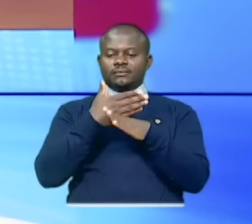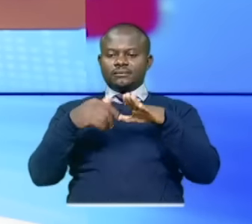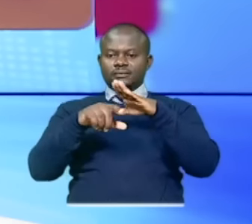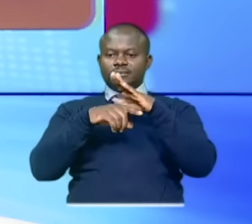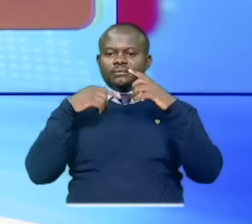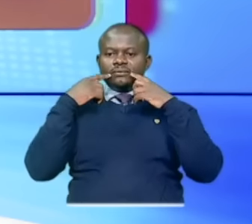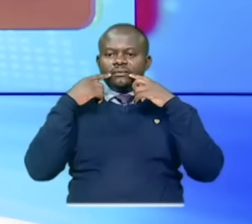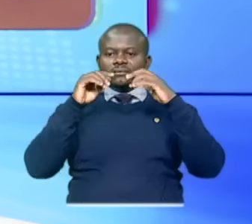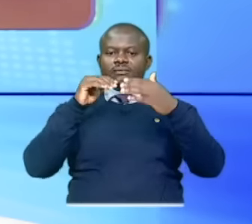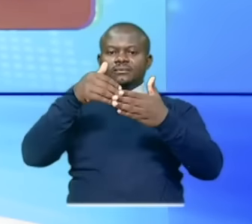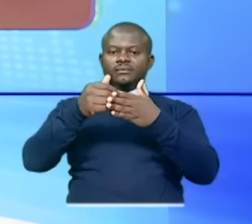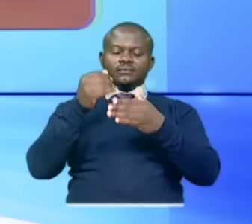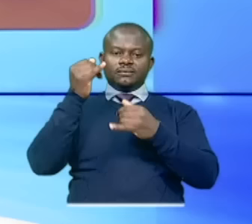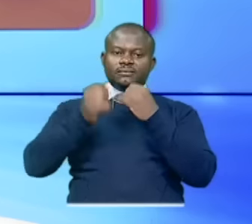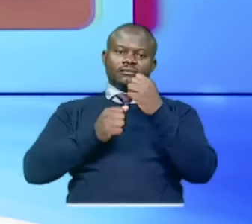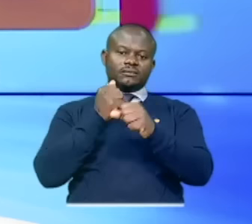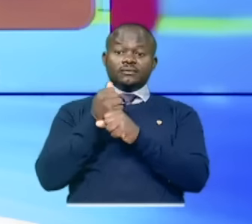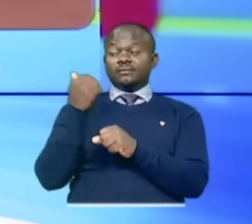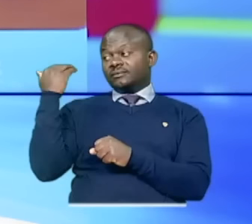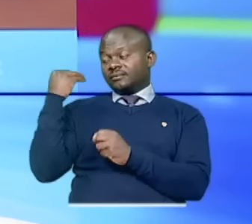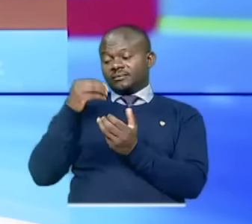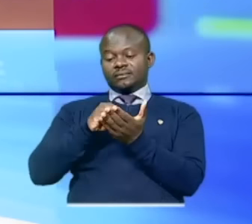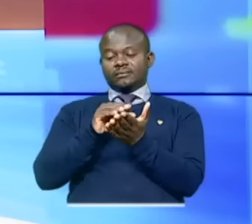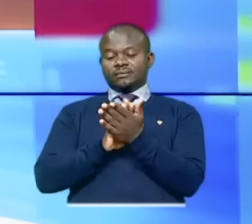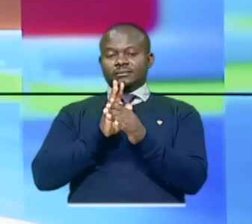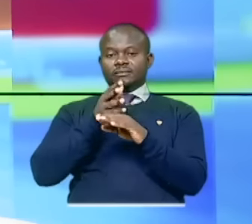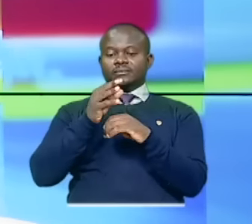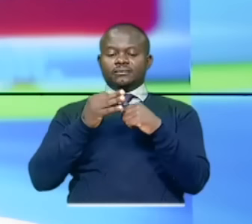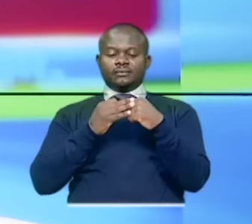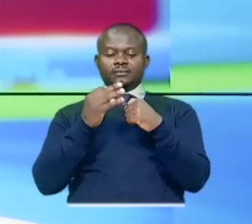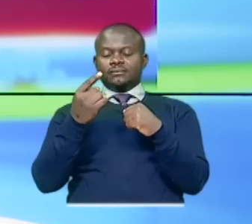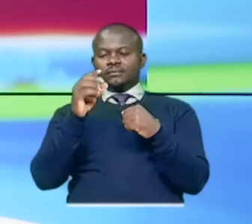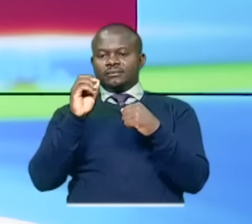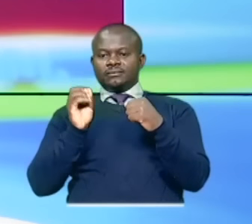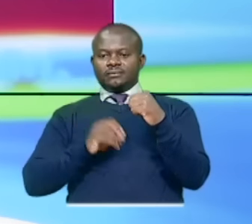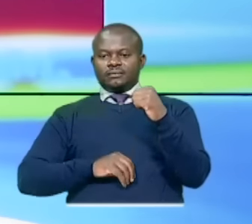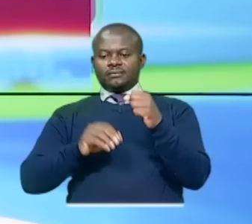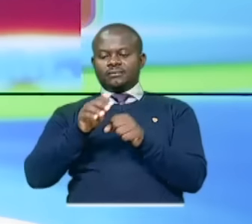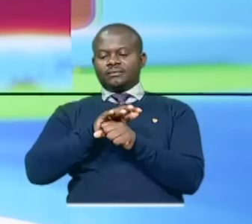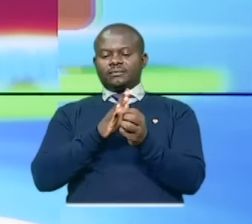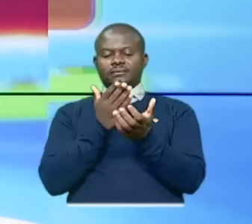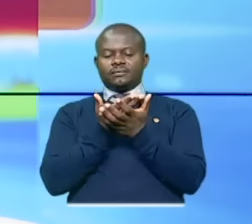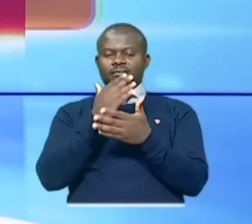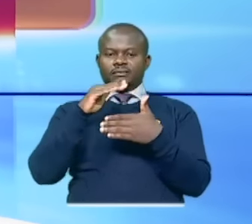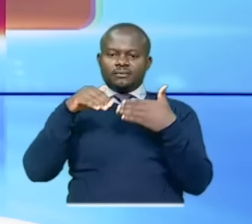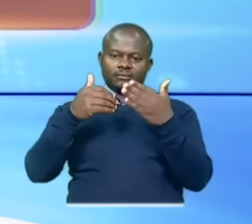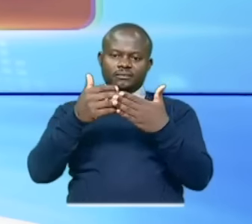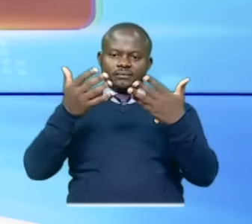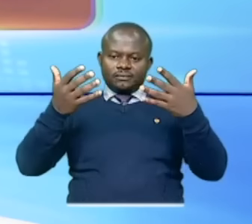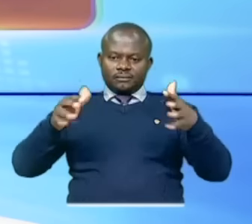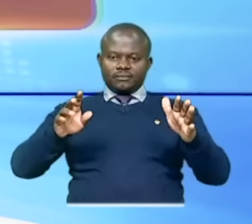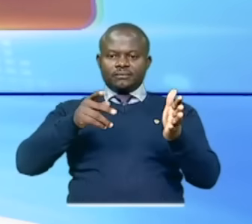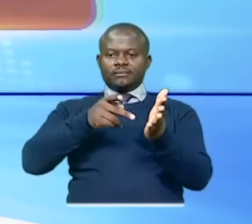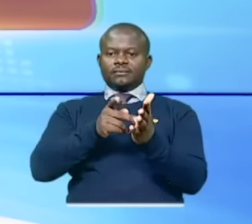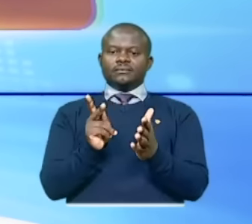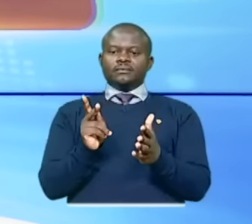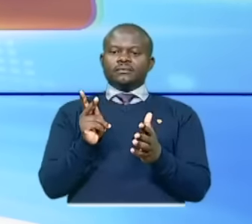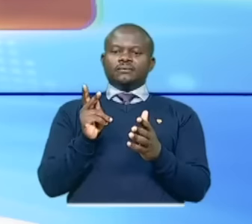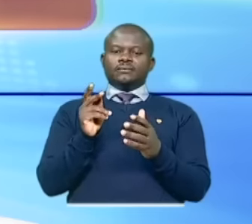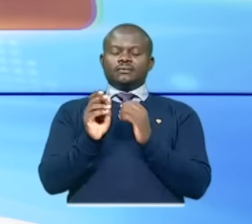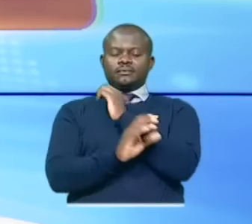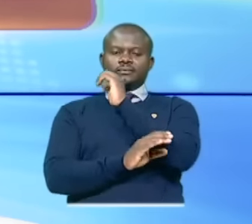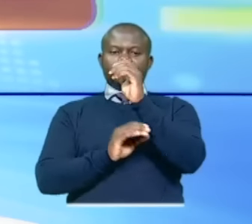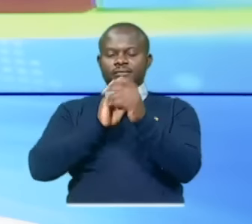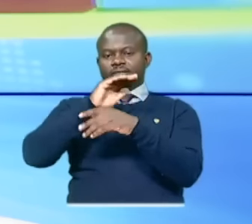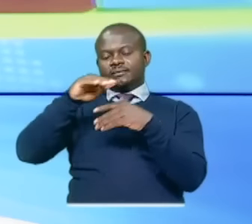kugeza mu mpera z'umwaka ushize amadosiye angana na 81% yujuje ibisabwa yari yamaze kwishyurwa mu gihugu